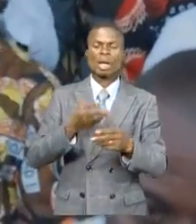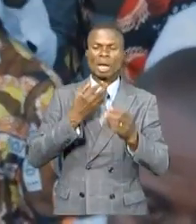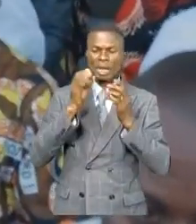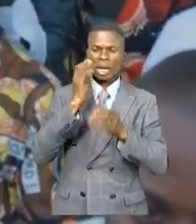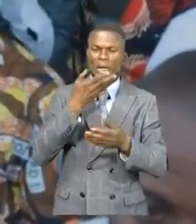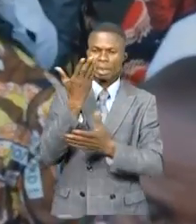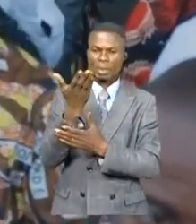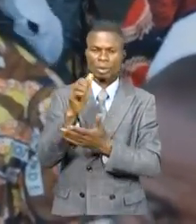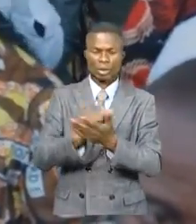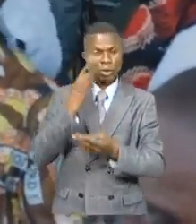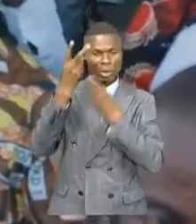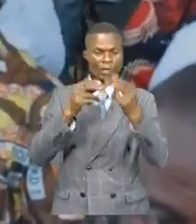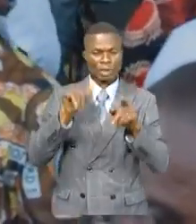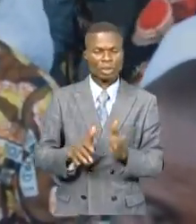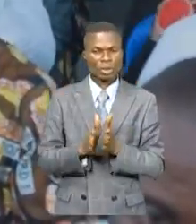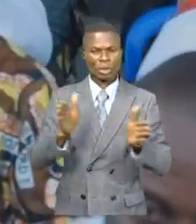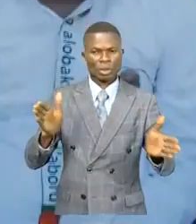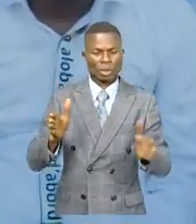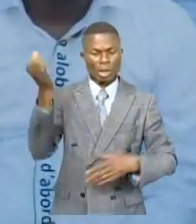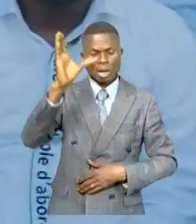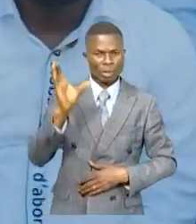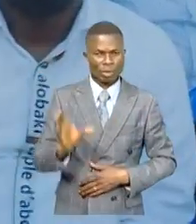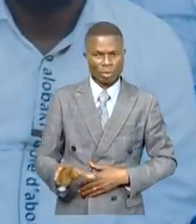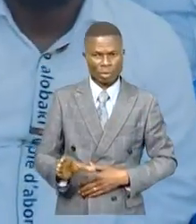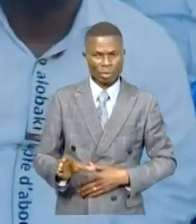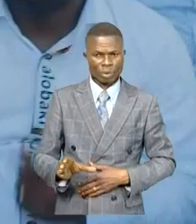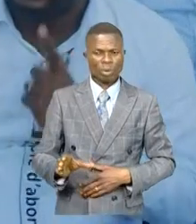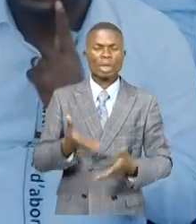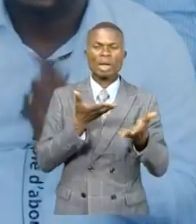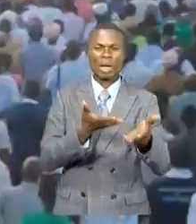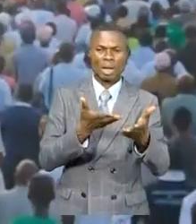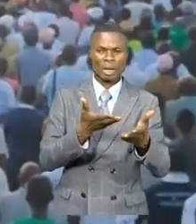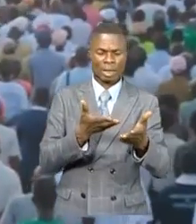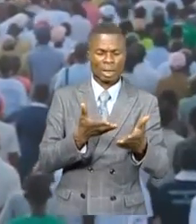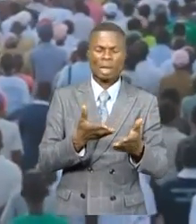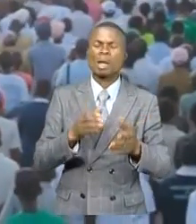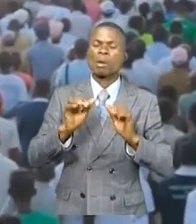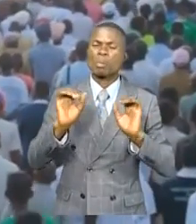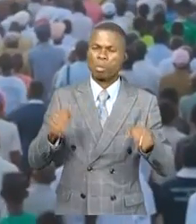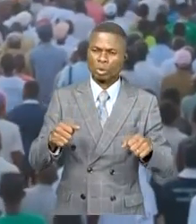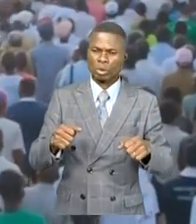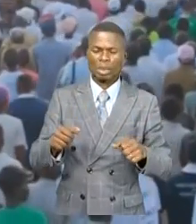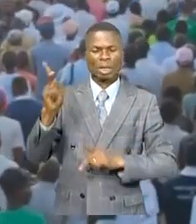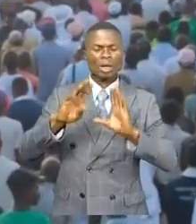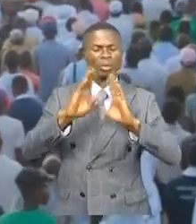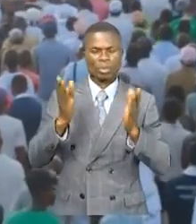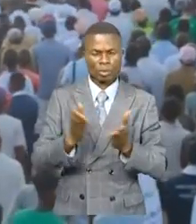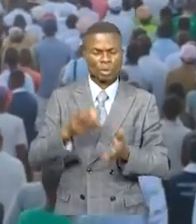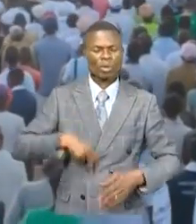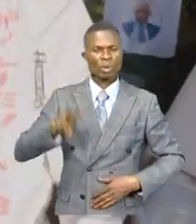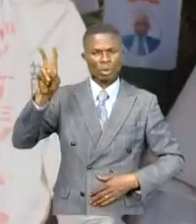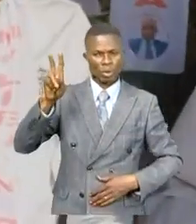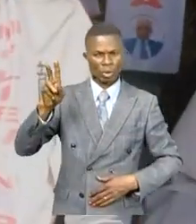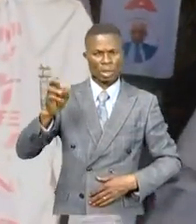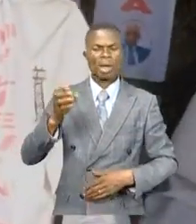poursuivi. La tournée du secrétaire général au Congo central a servi de baromètre à la cote de la popularité de l'UDPS dans